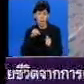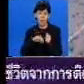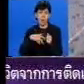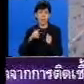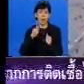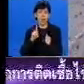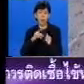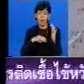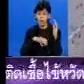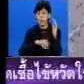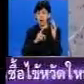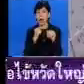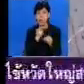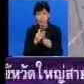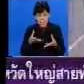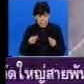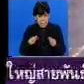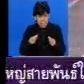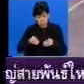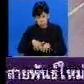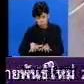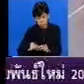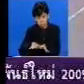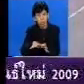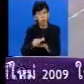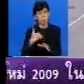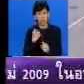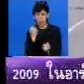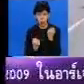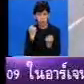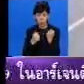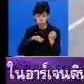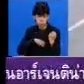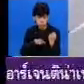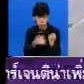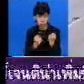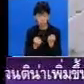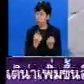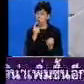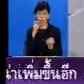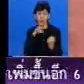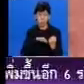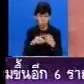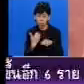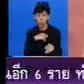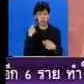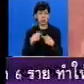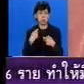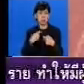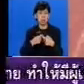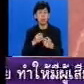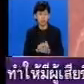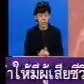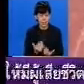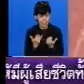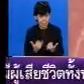ะกงจังหวัดพังงามีดินสไลด์ขวางเส้นทางจราจรทำให้รถยนต์ที่ใช้เส้นทางไม่สามารถสัญจรไปมาได้